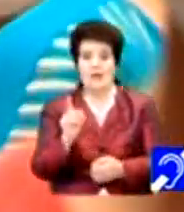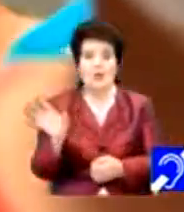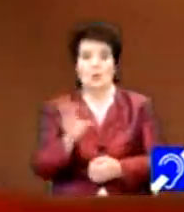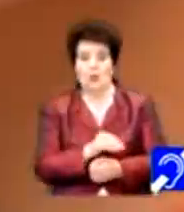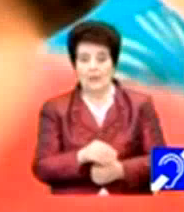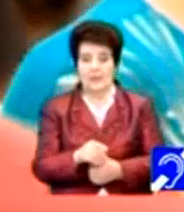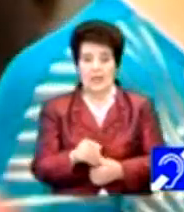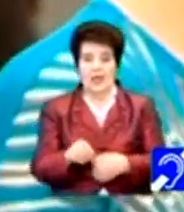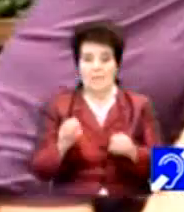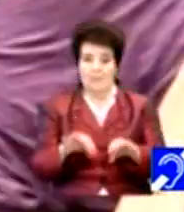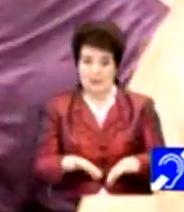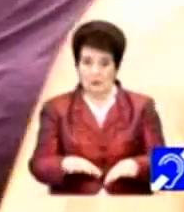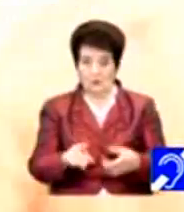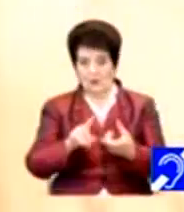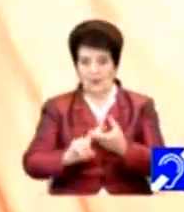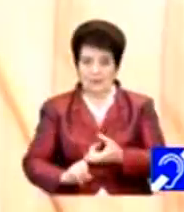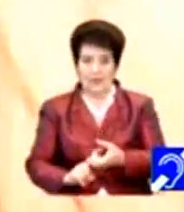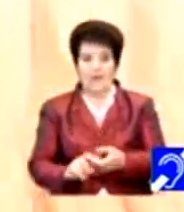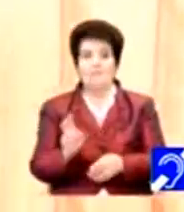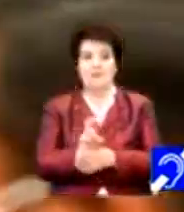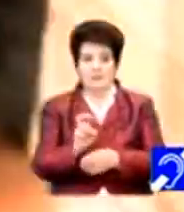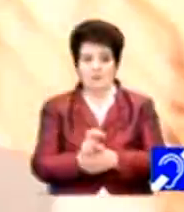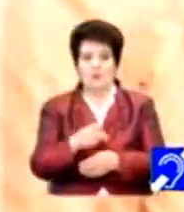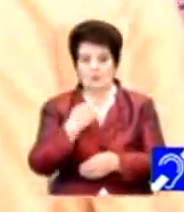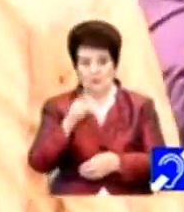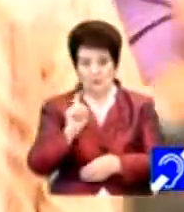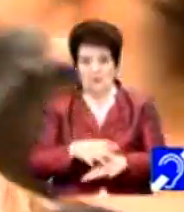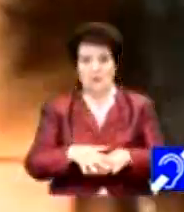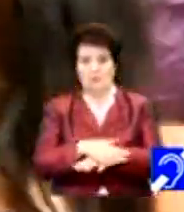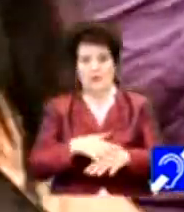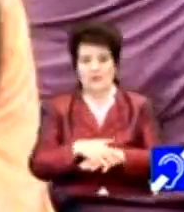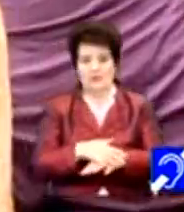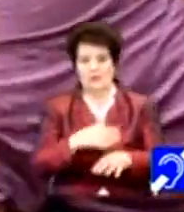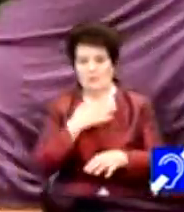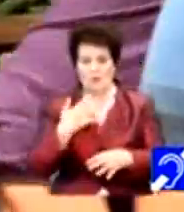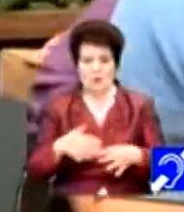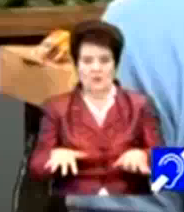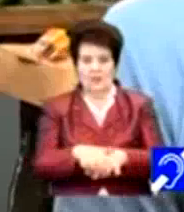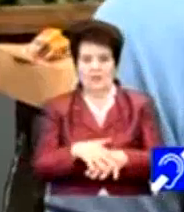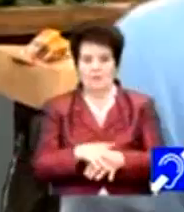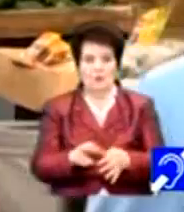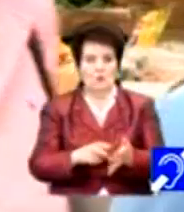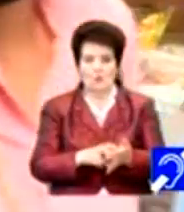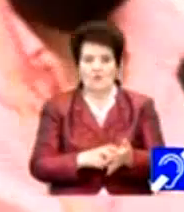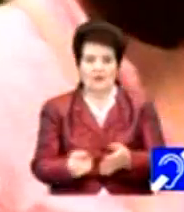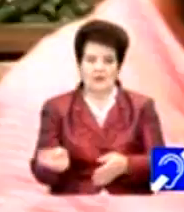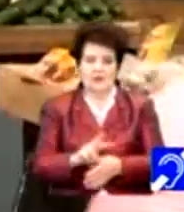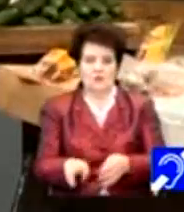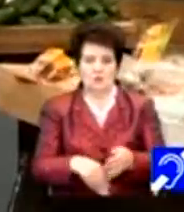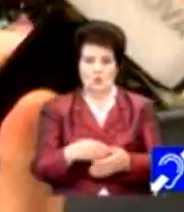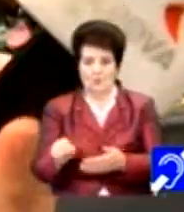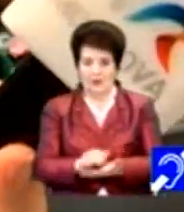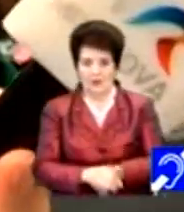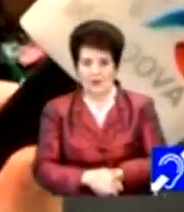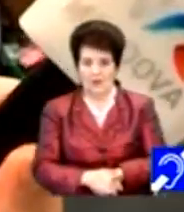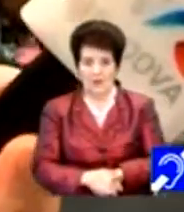măsurile epidemiologice, atunci vizitatorii recunosc. Piața a devenit mult prea aglomerată, însă nu le este frică să vină la cumpărături.